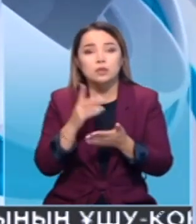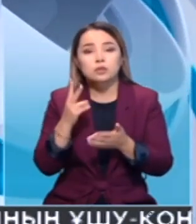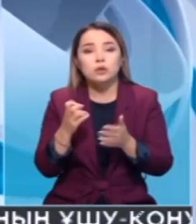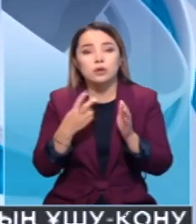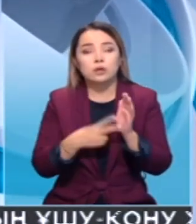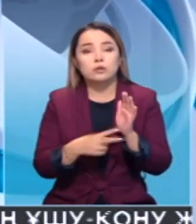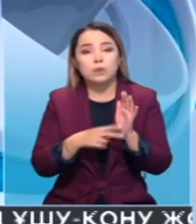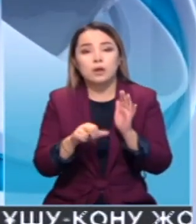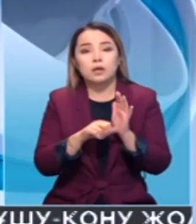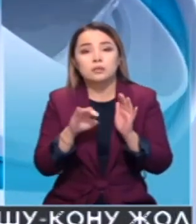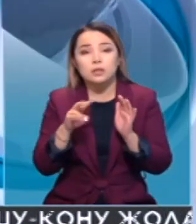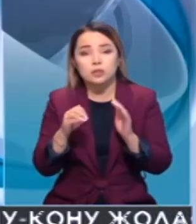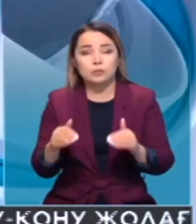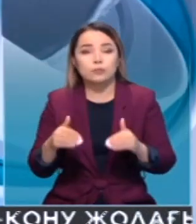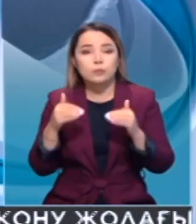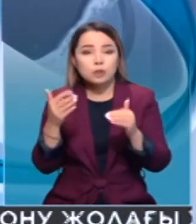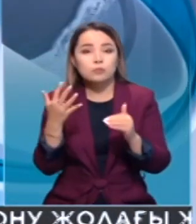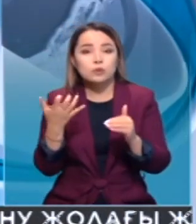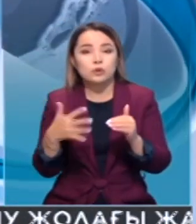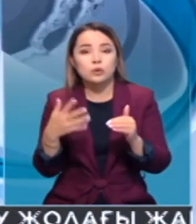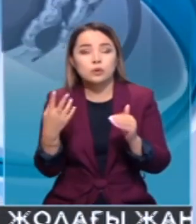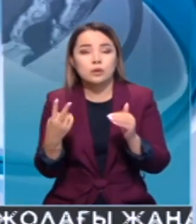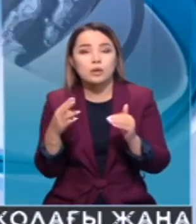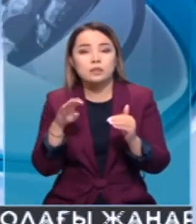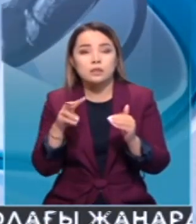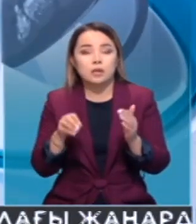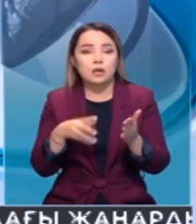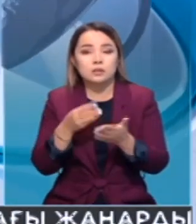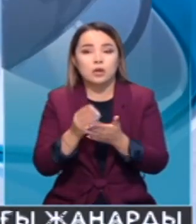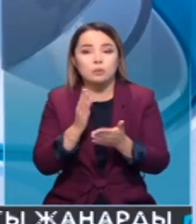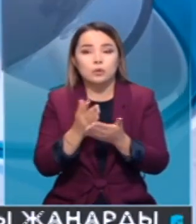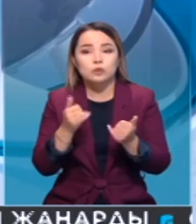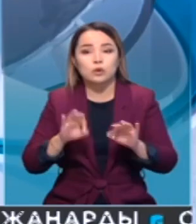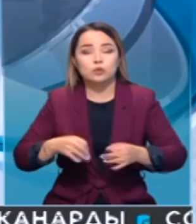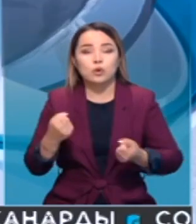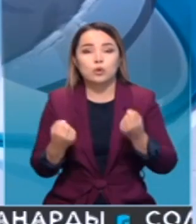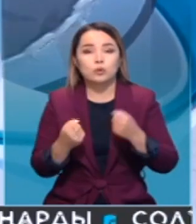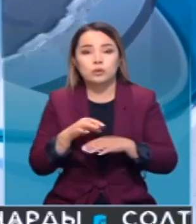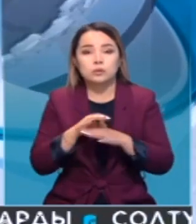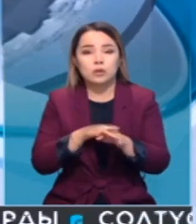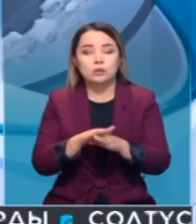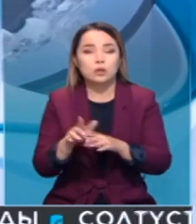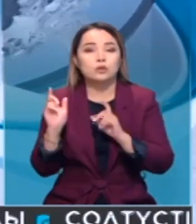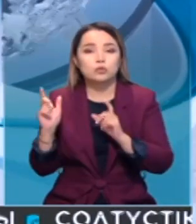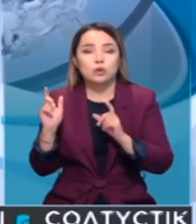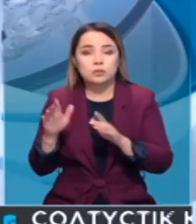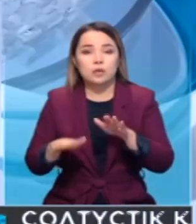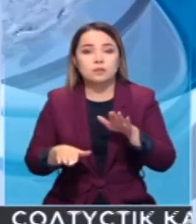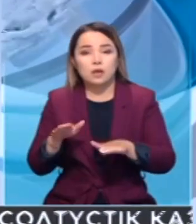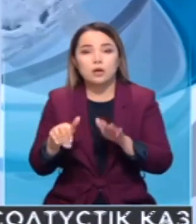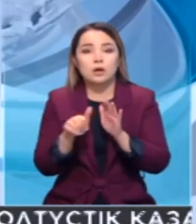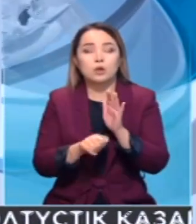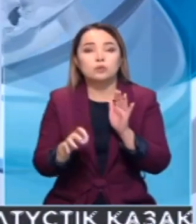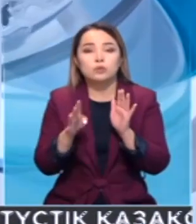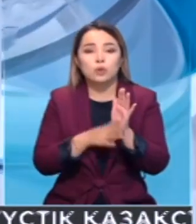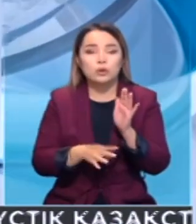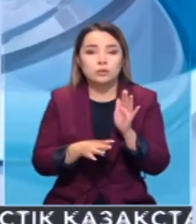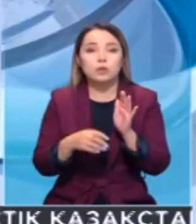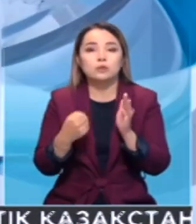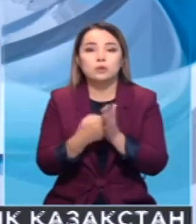276 теңгеден 552 теңгеге дейін ақы төлейді. Ал жүк көліктеріне жүктің салмағына қарай 690